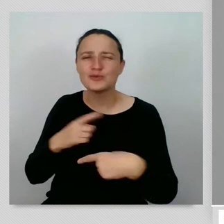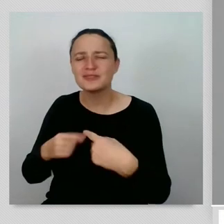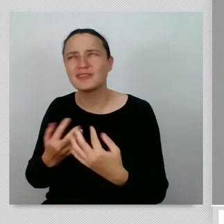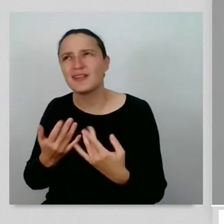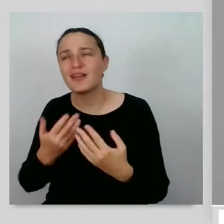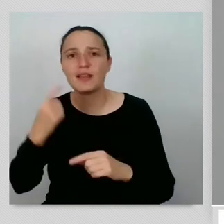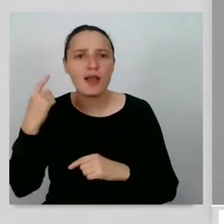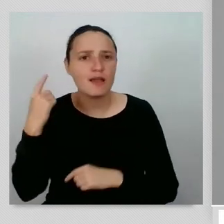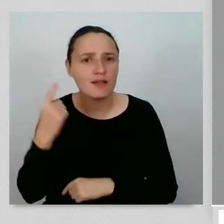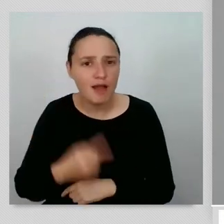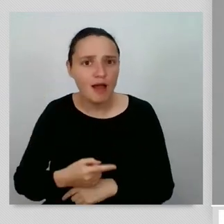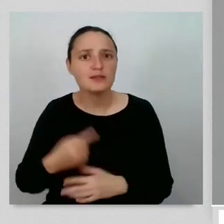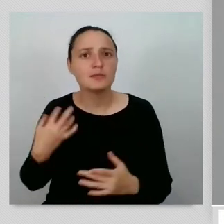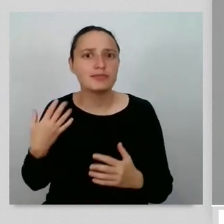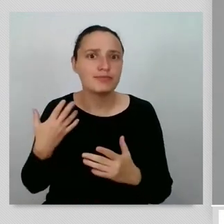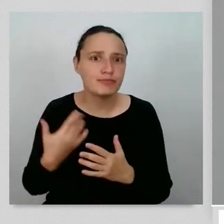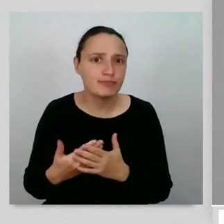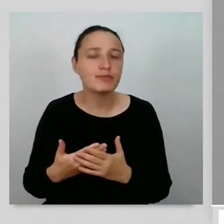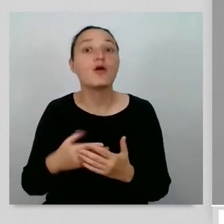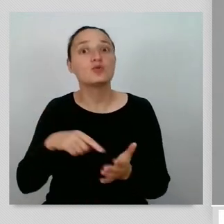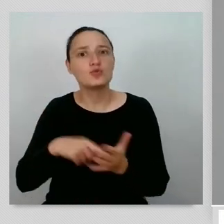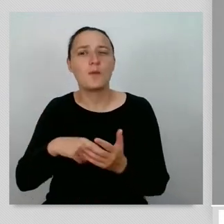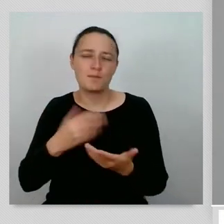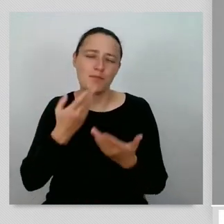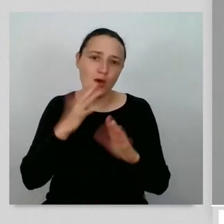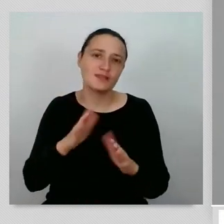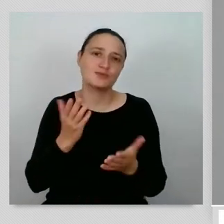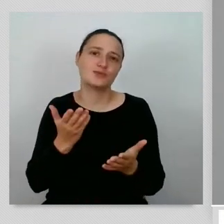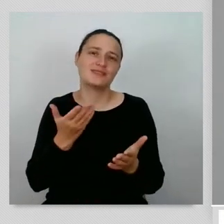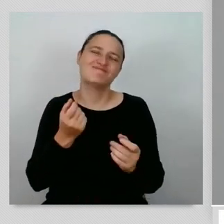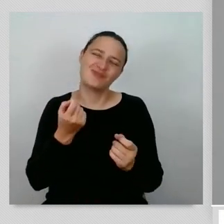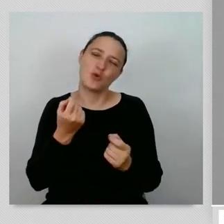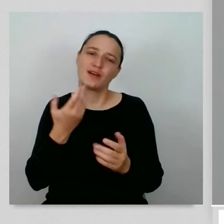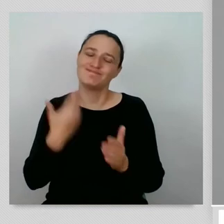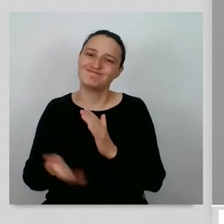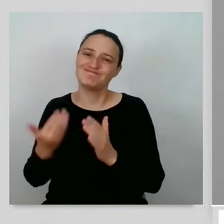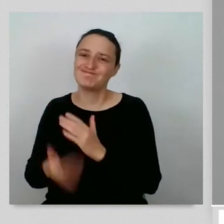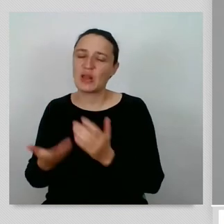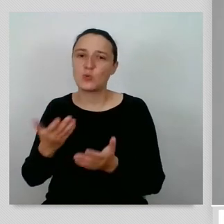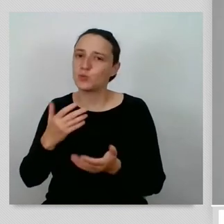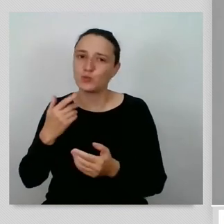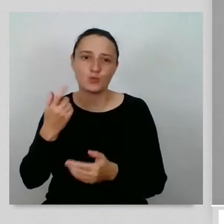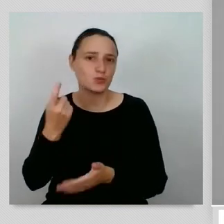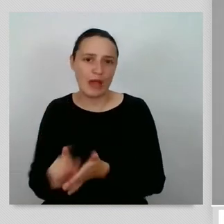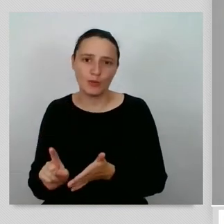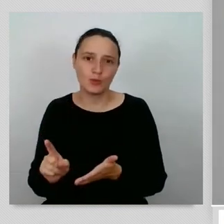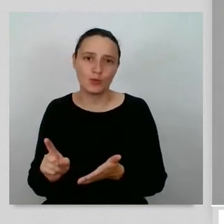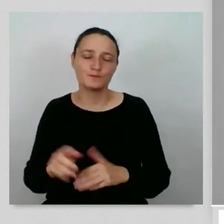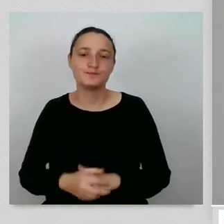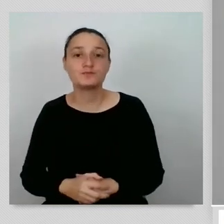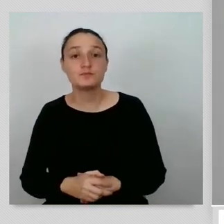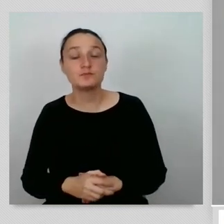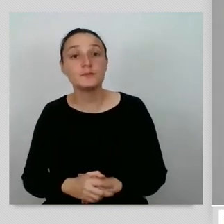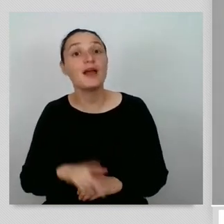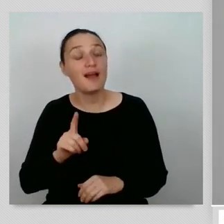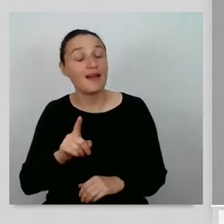pokazuje no właśnie taki czas niedokonany jako czas zły w zakresie transformacji energetycznej. I z całą pewnością